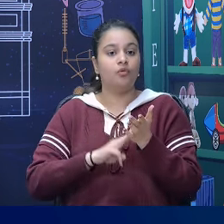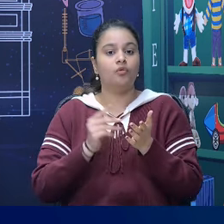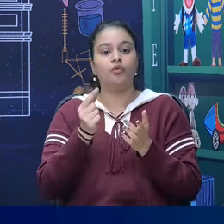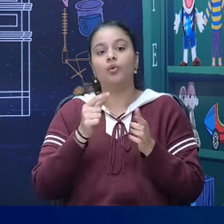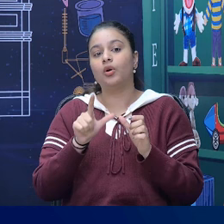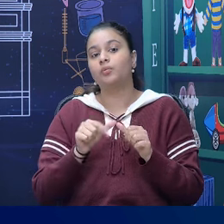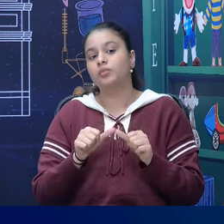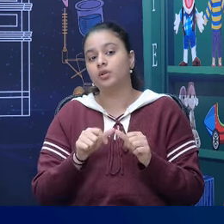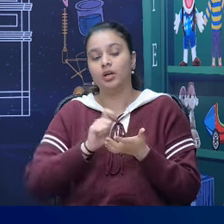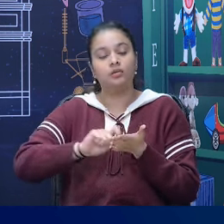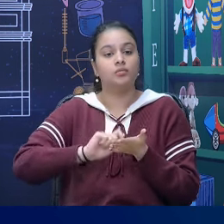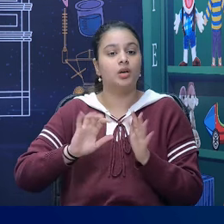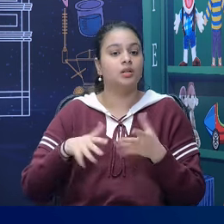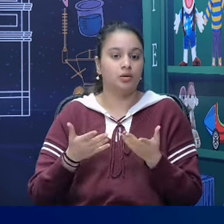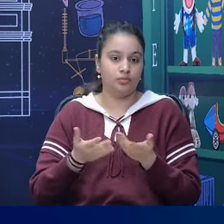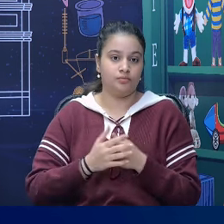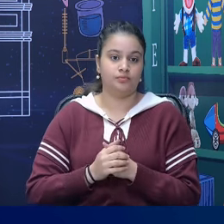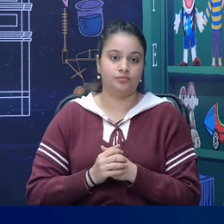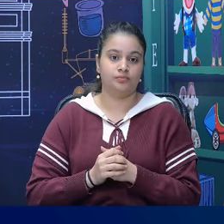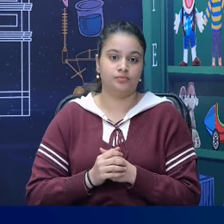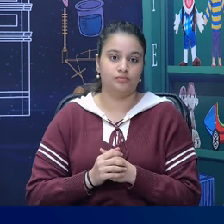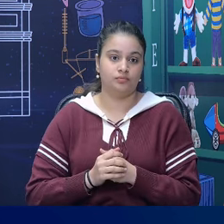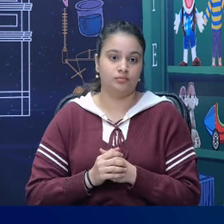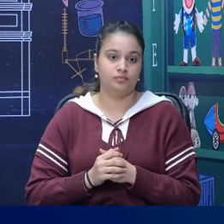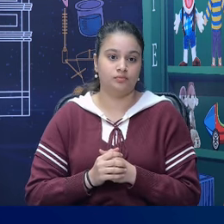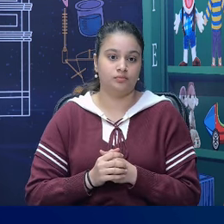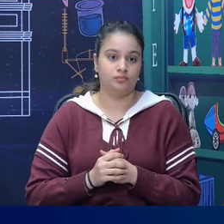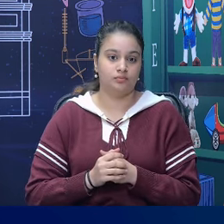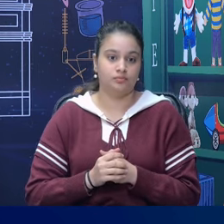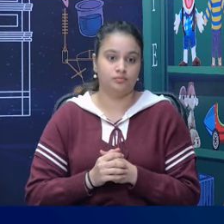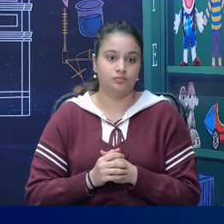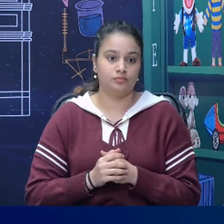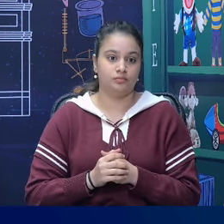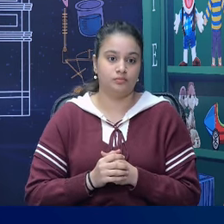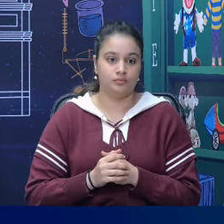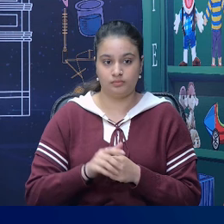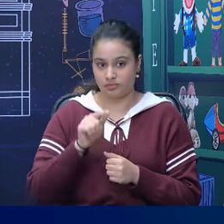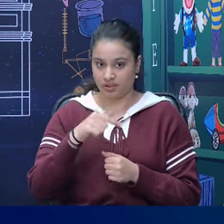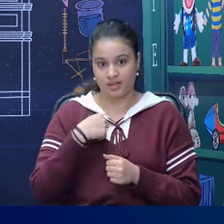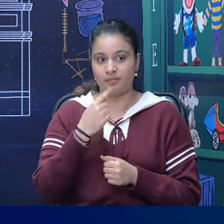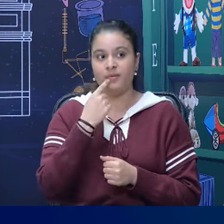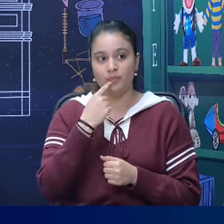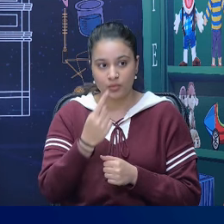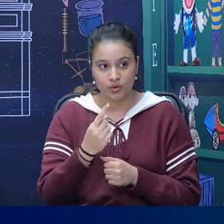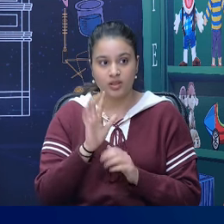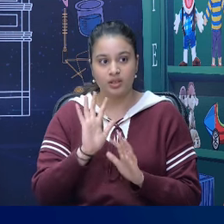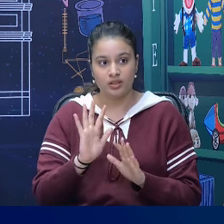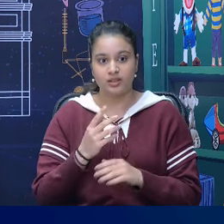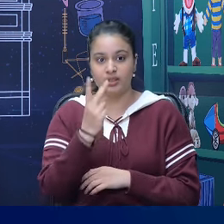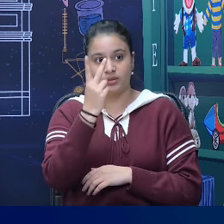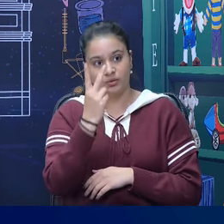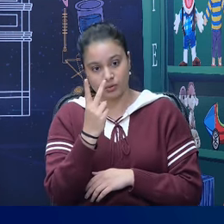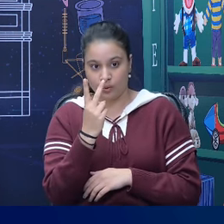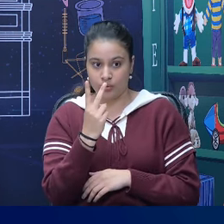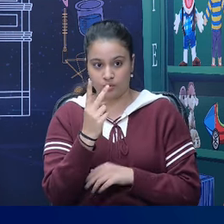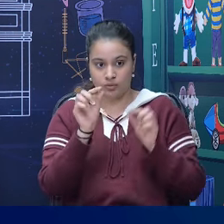तो आपको फार्मूला कैसे लिख पाओगे हम मुझे लगता है जी जी जैसे हमने अभी आपसे बोला कि आप दो यूनिट